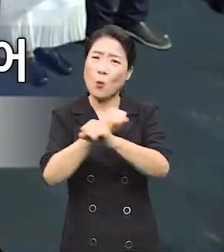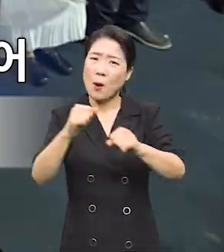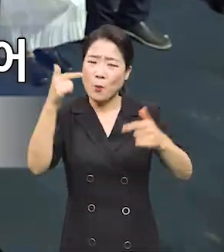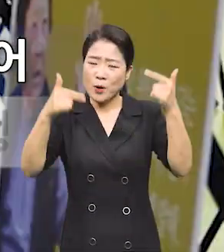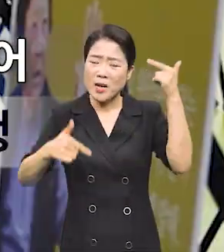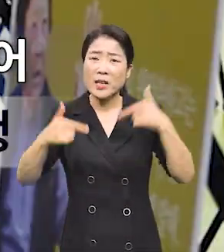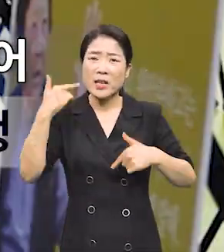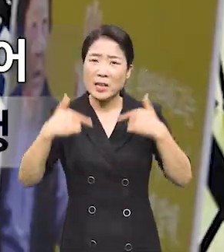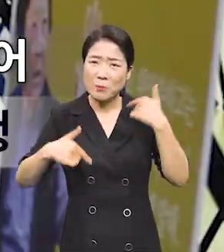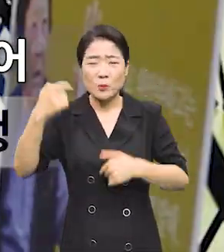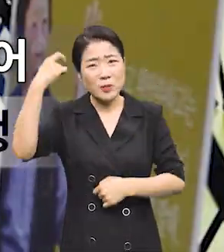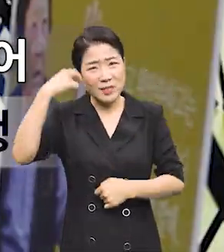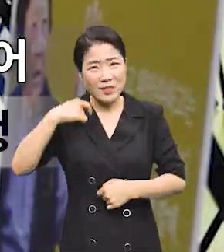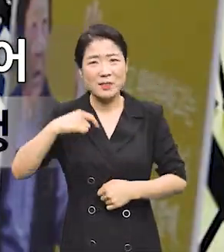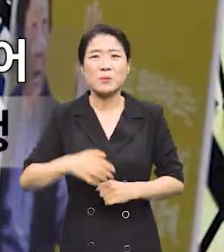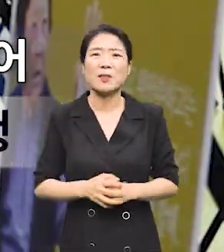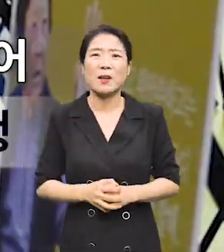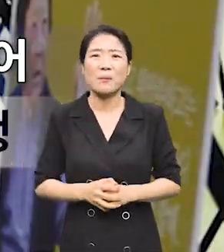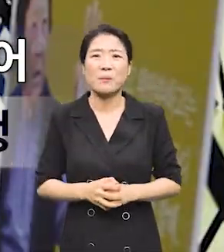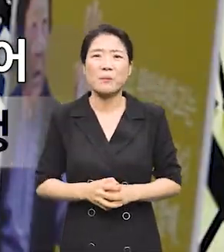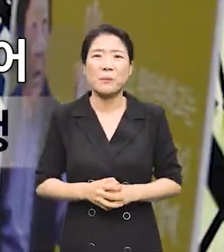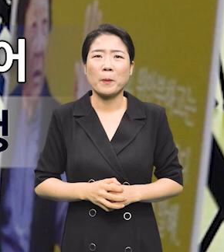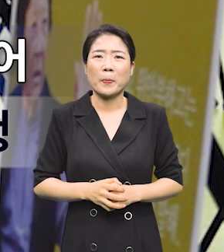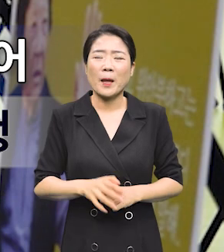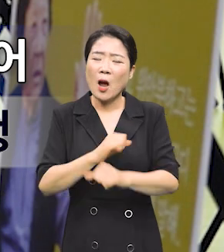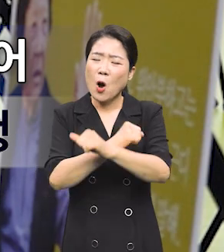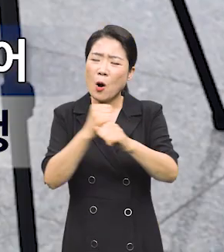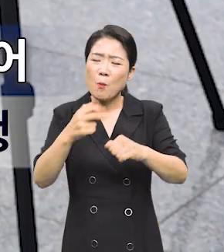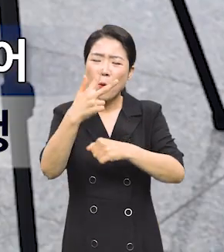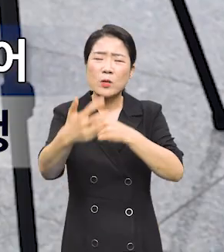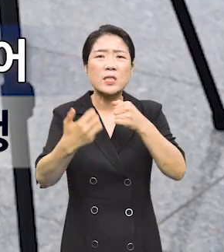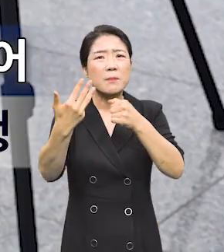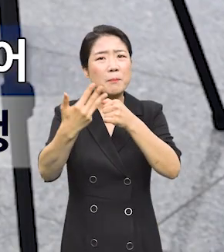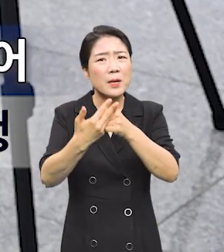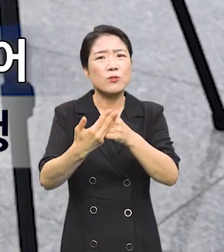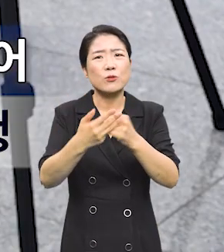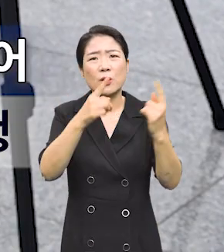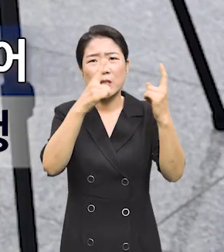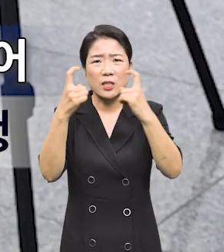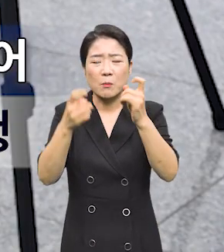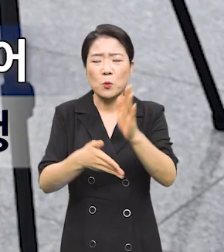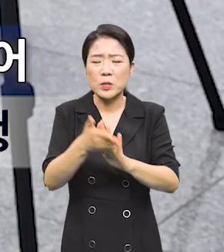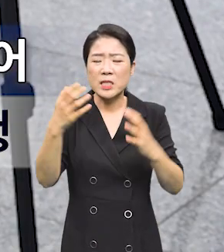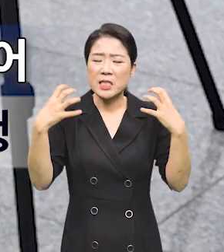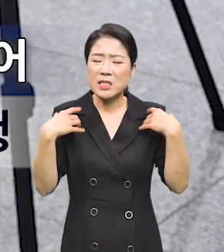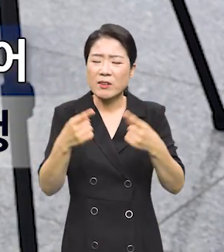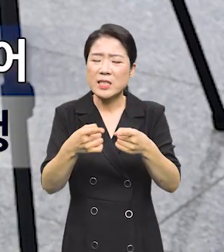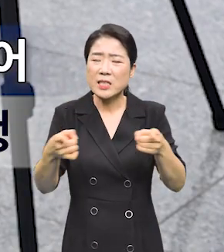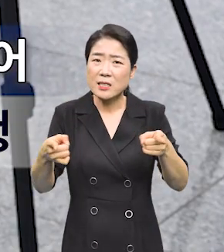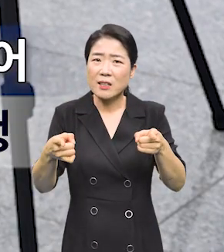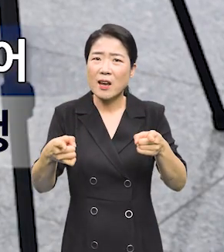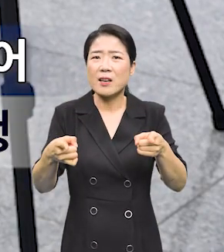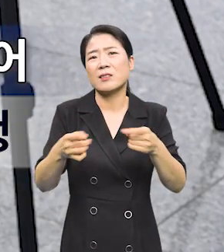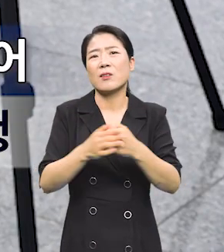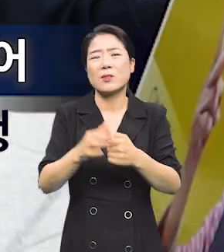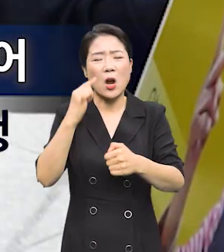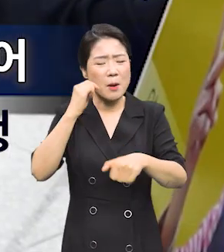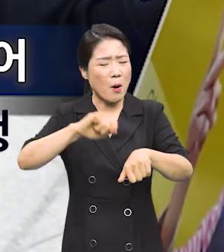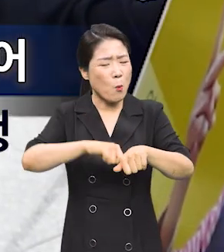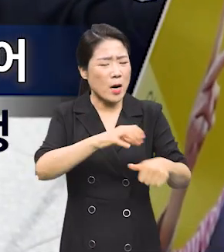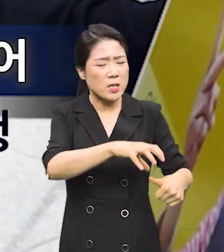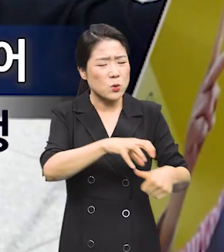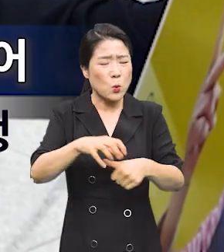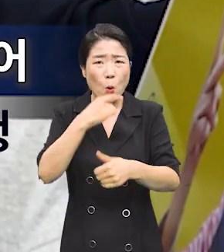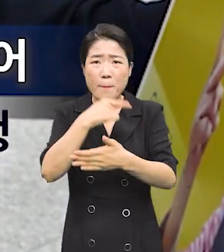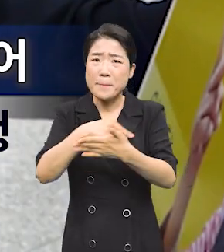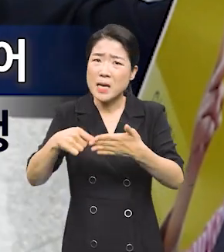나눴습니다. 한편 광복 78주년 기념으로 시청 1층 시민홀에서 진행되는 일제 강제동원 피해자